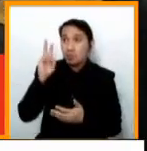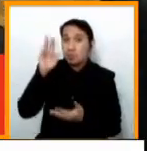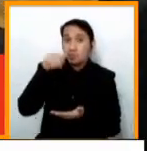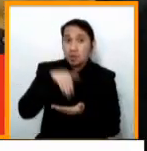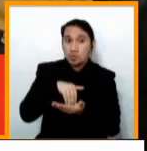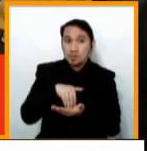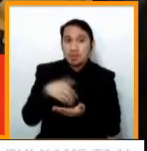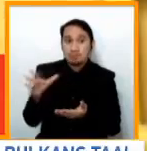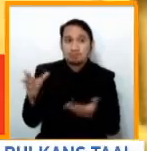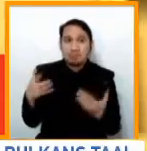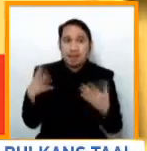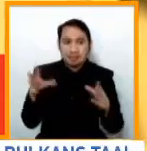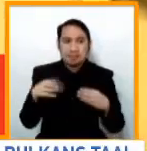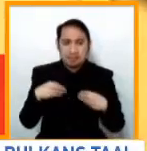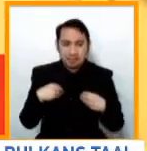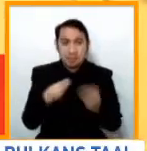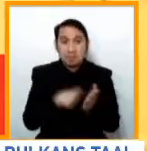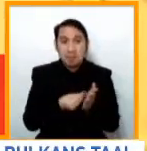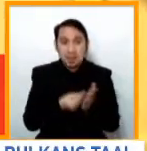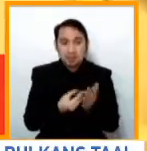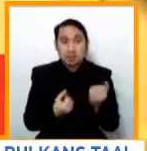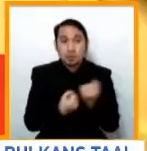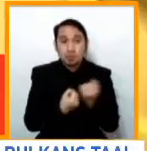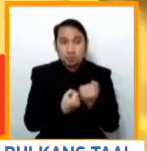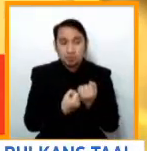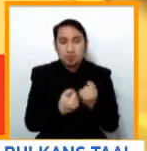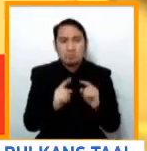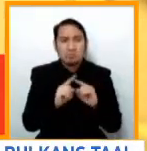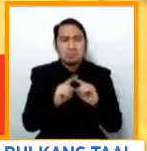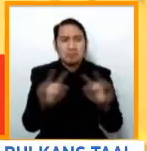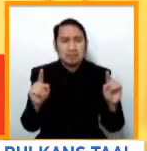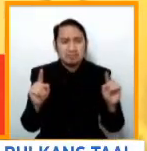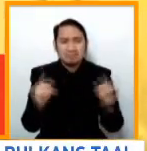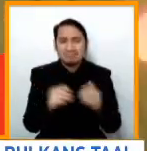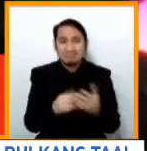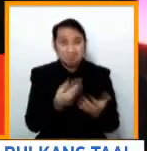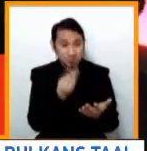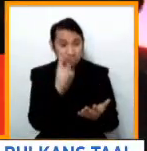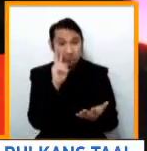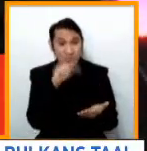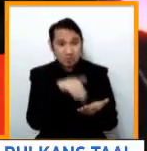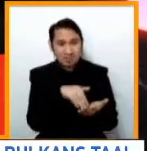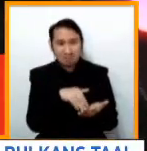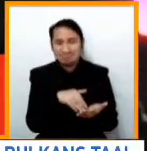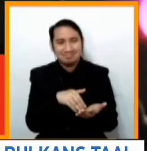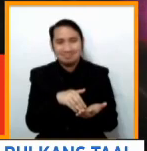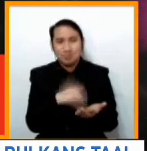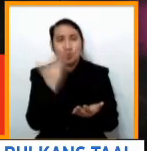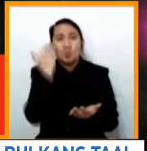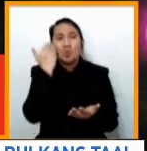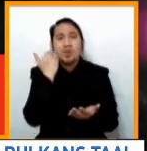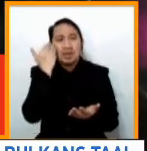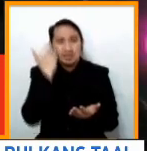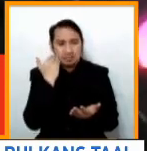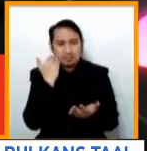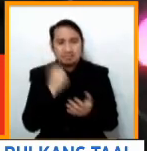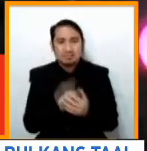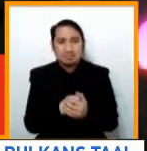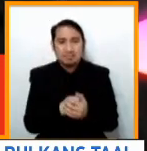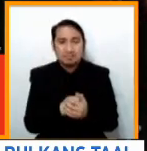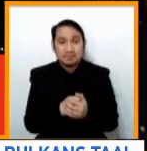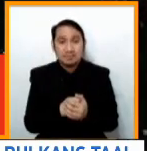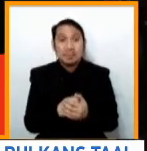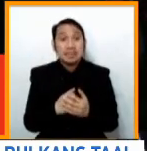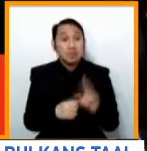mga apektado ng umiiral na ECQ. Pero talagang hindi raw ito sasapat kahit sa 5 araw lang na gastusin. Sa